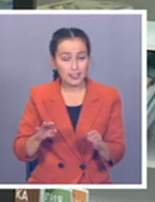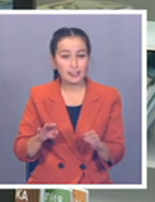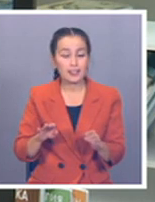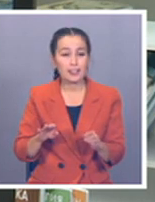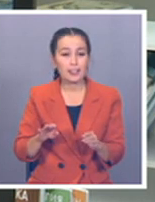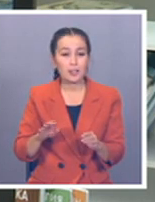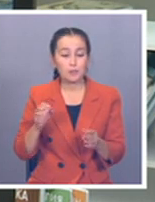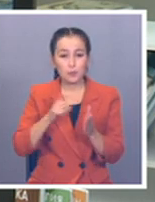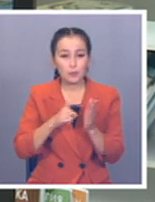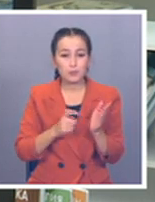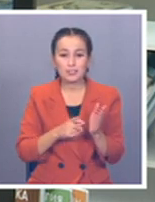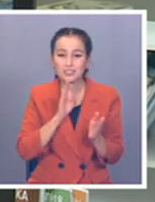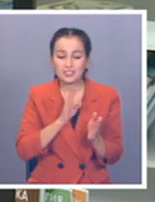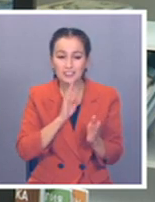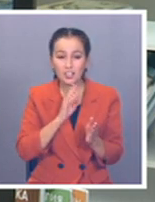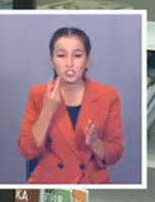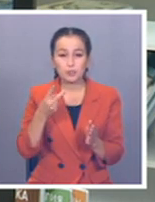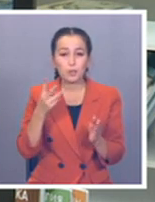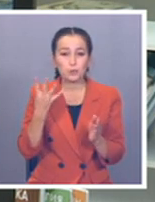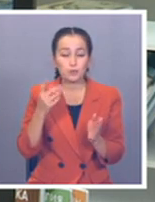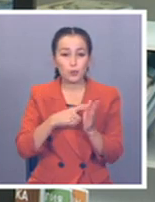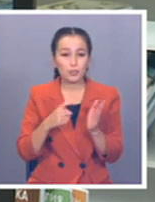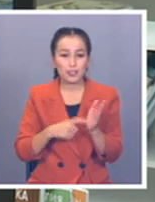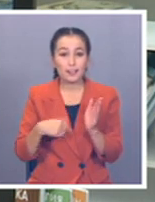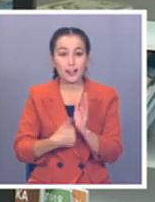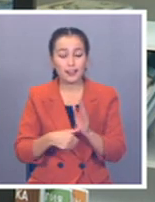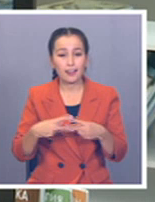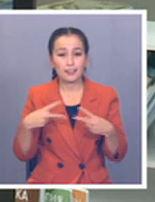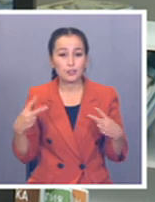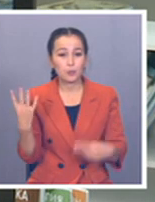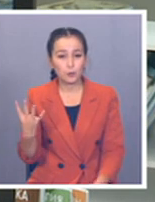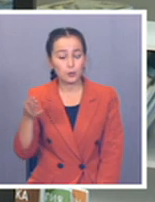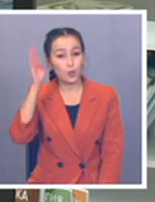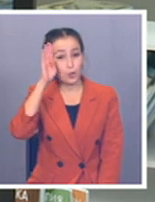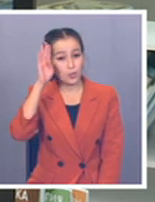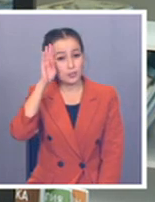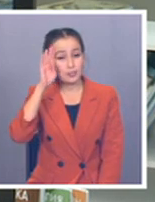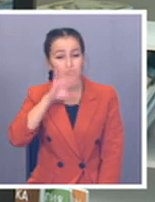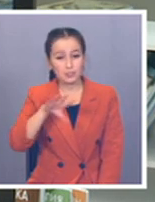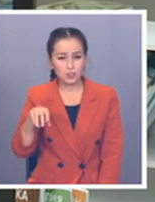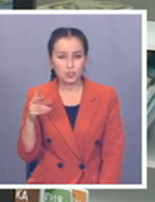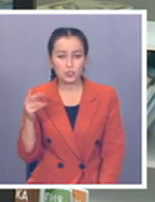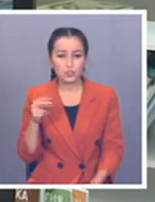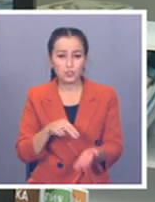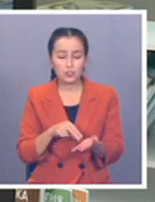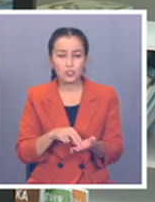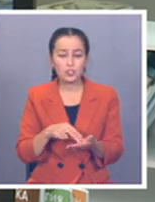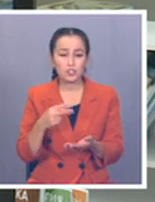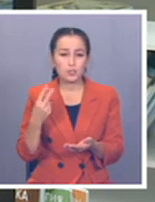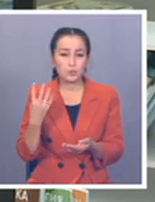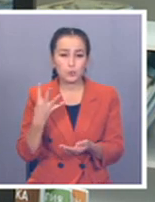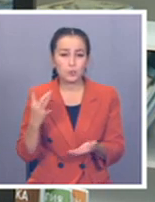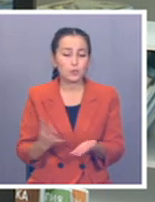бөлеміз. Демек, 24 бөлінген 6, 4-ке тең, ендеше ұл балалардың саны қыз балалардың санынан 4 есе көп